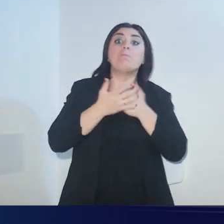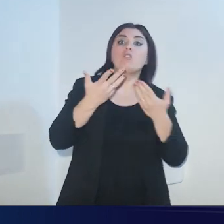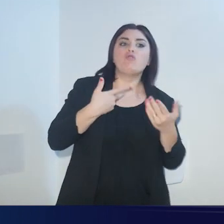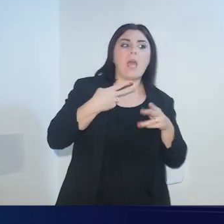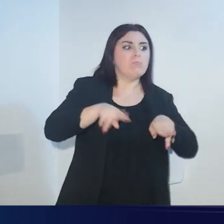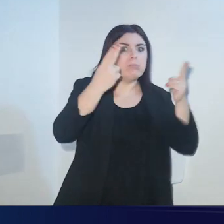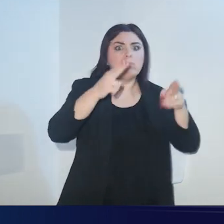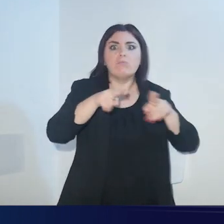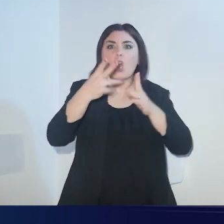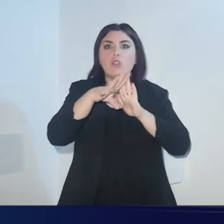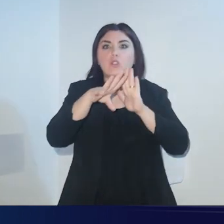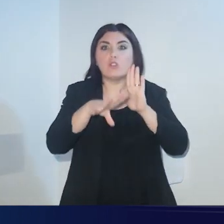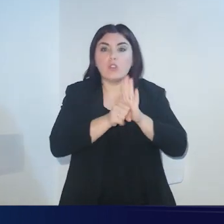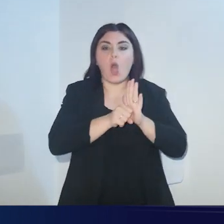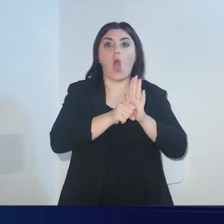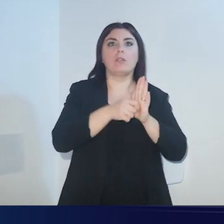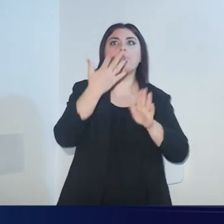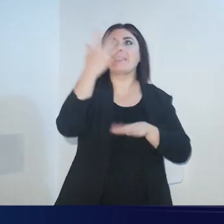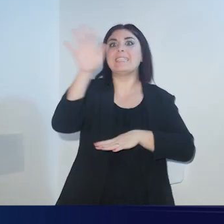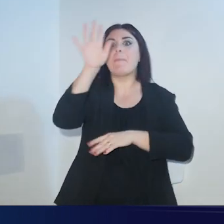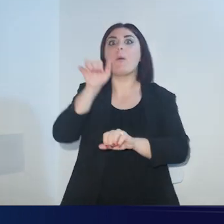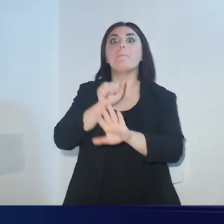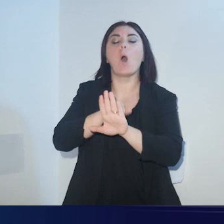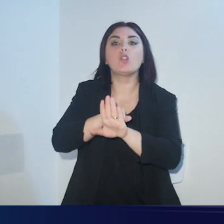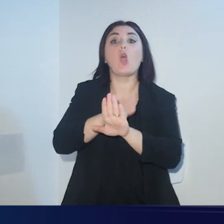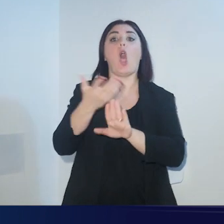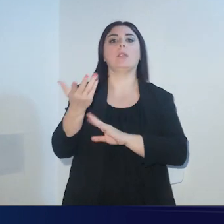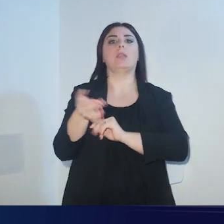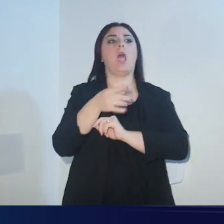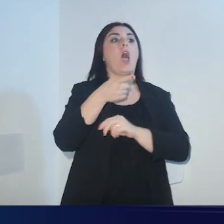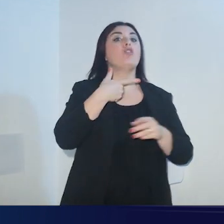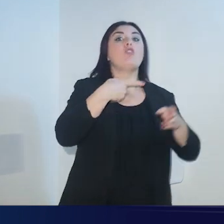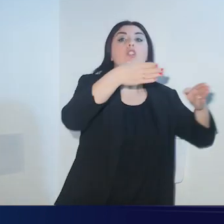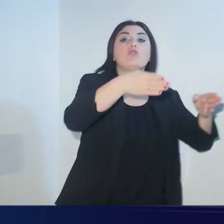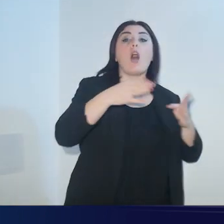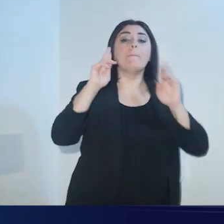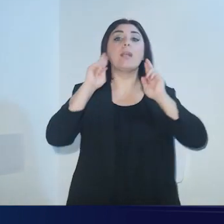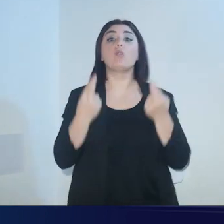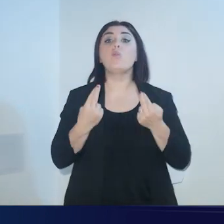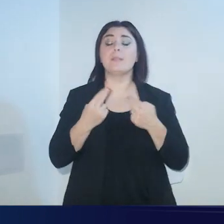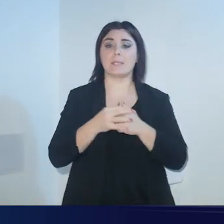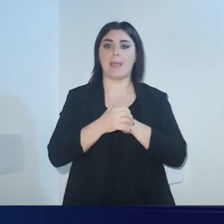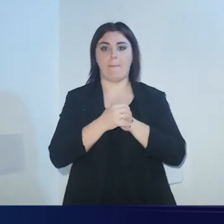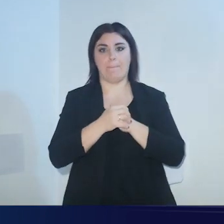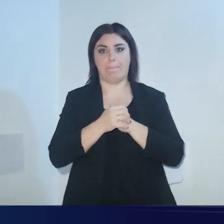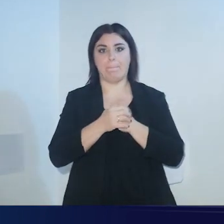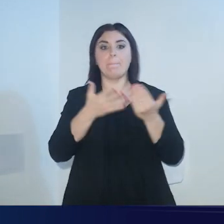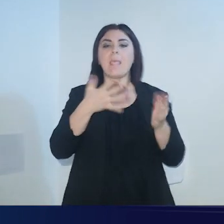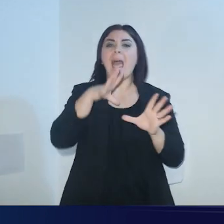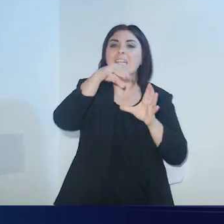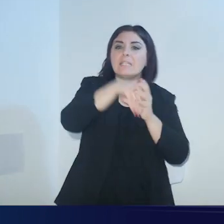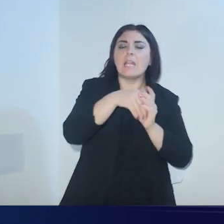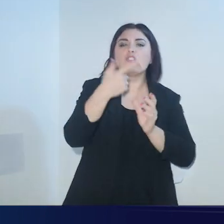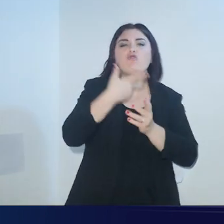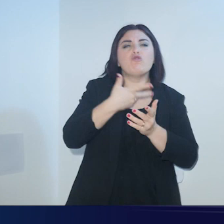tantissimi ritrovamenti storici, portoni, tombe etrusche, all'interno di esse c'è sempre stato un